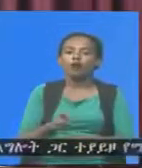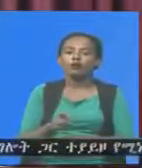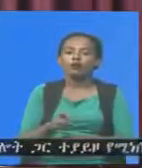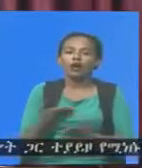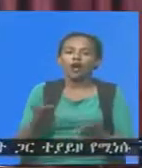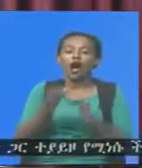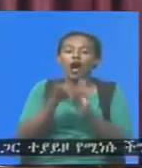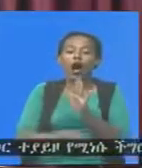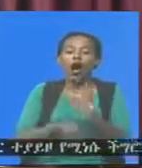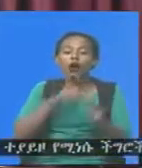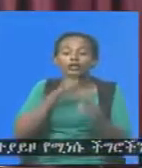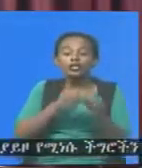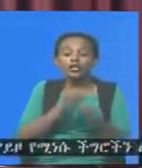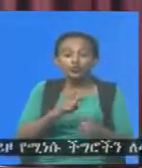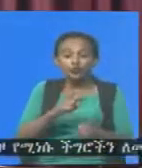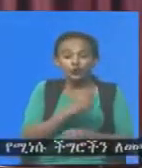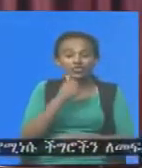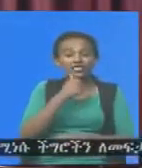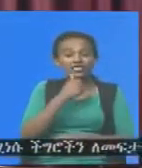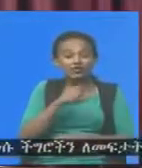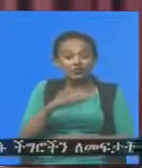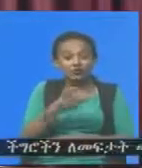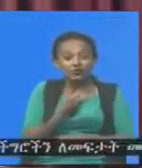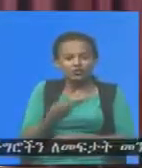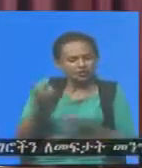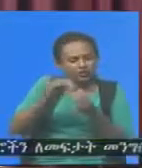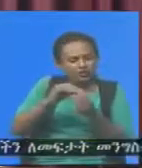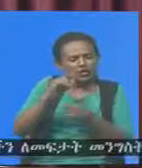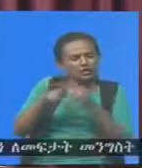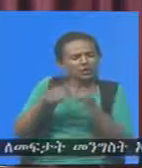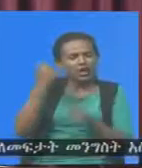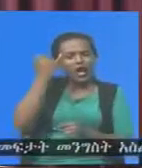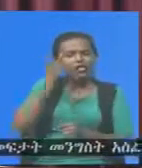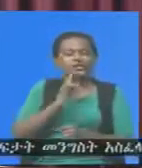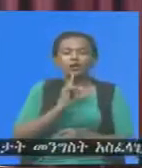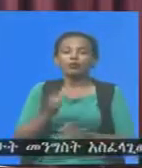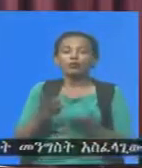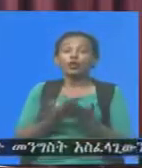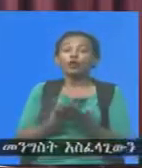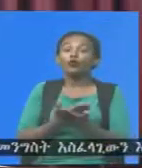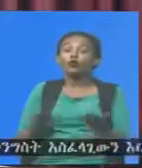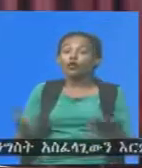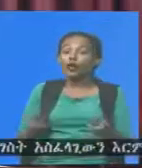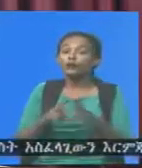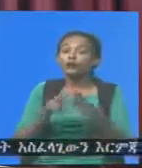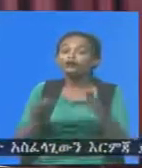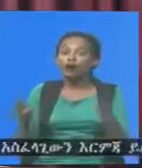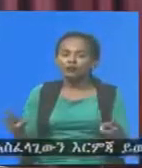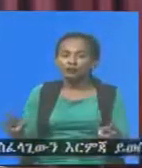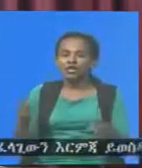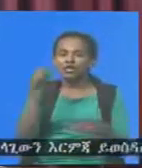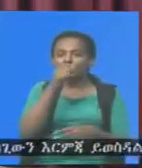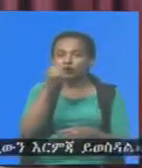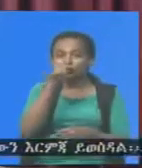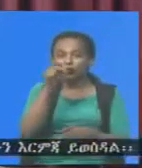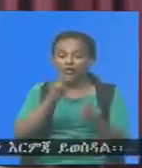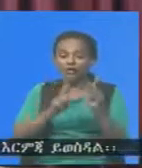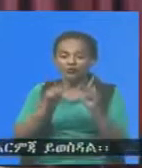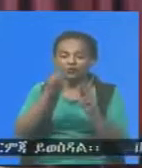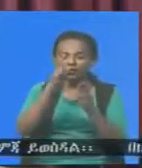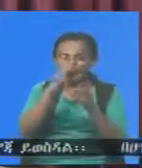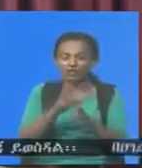ስለሆነ ሴት ስለሆነች እየተጨመረ የሚሄድ ሀሳብ ነው። ይሄ ጉዳይ በእጅጉ የኢትዮጵያን ክብር ዝቅ